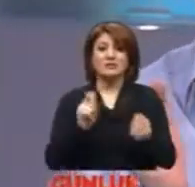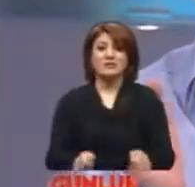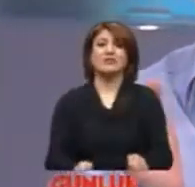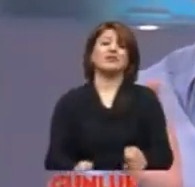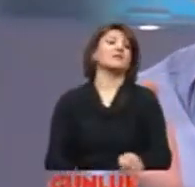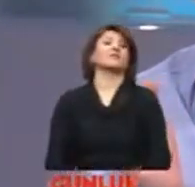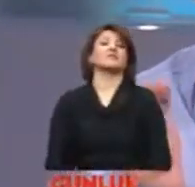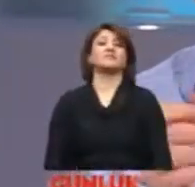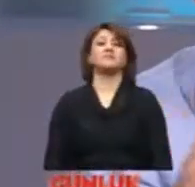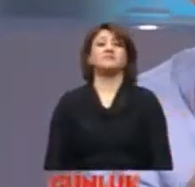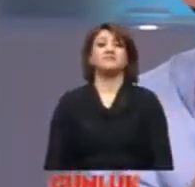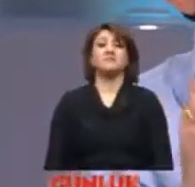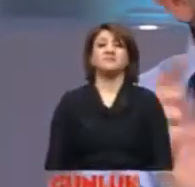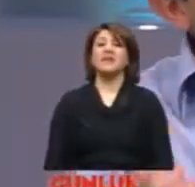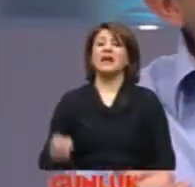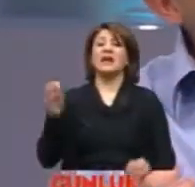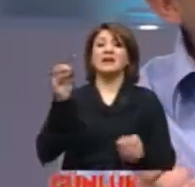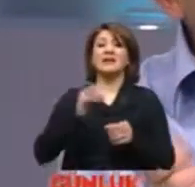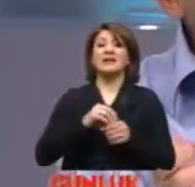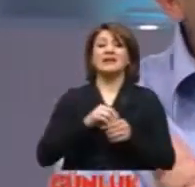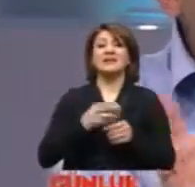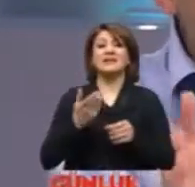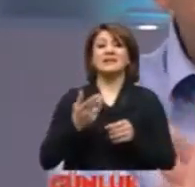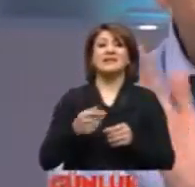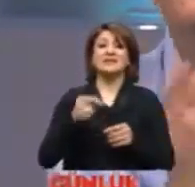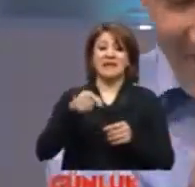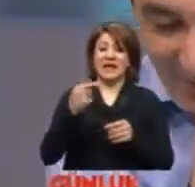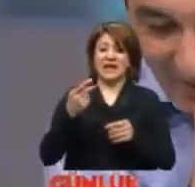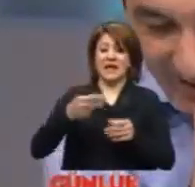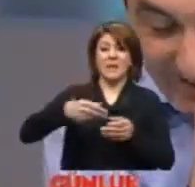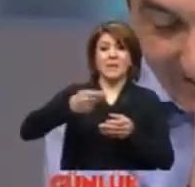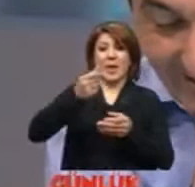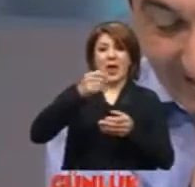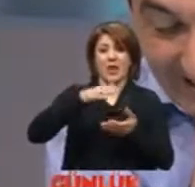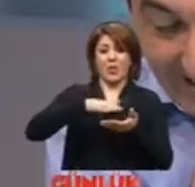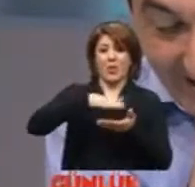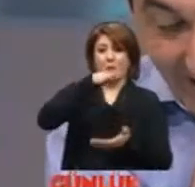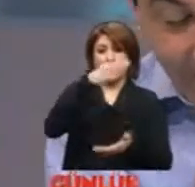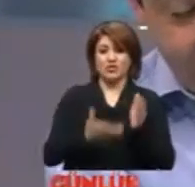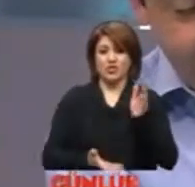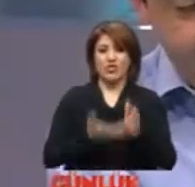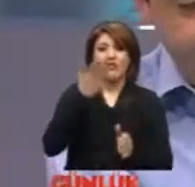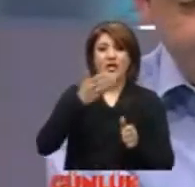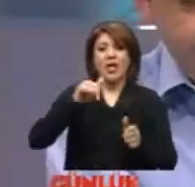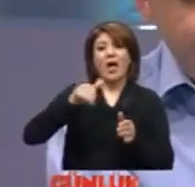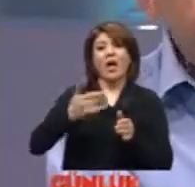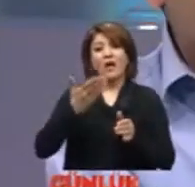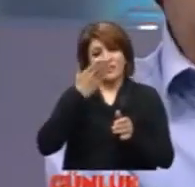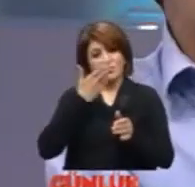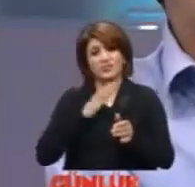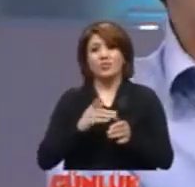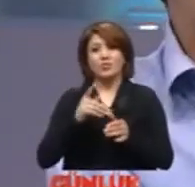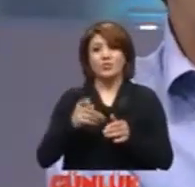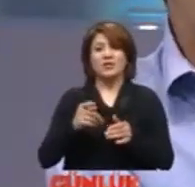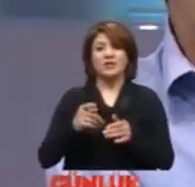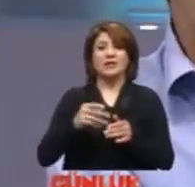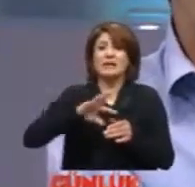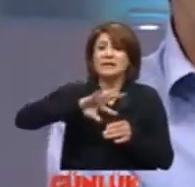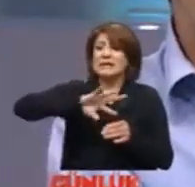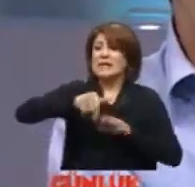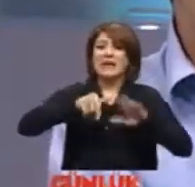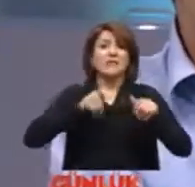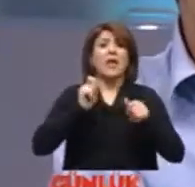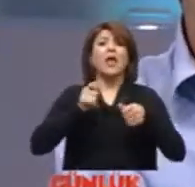480. Yani içinde eğer 200'lük banknot çoksa çok ağır olmuyor aslında. Ya evet. Sanırım çalınmadık bir şey haberi